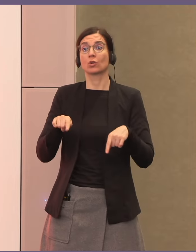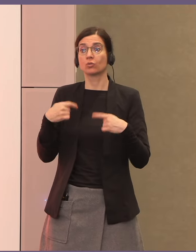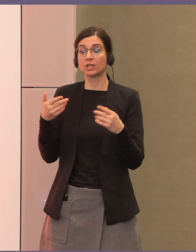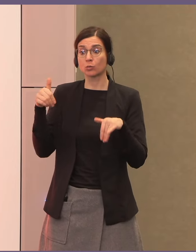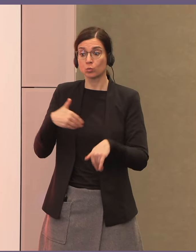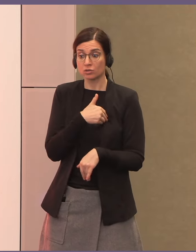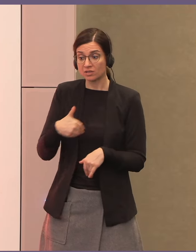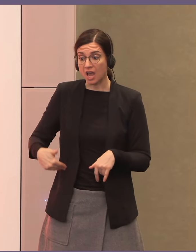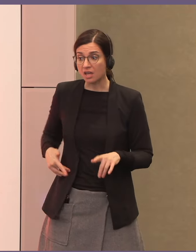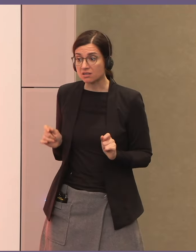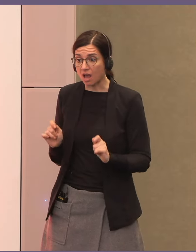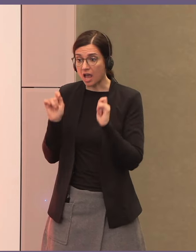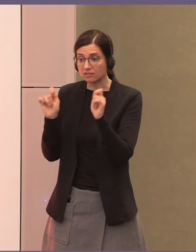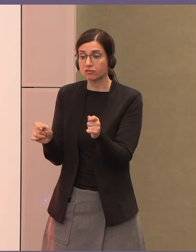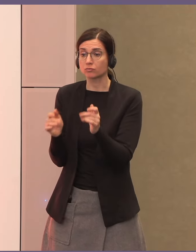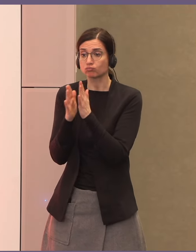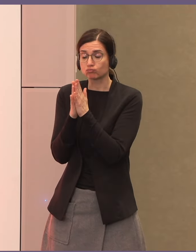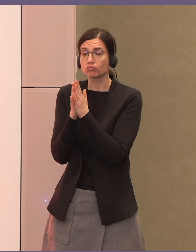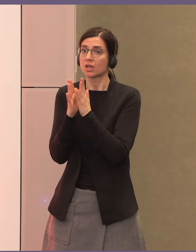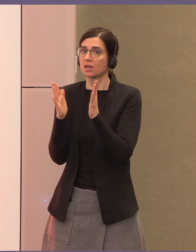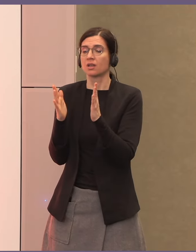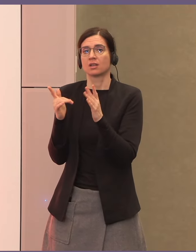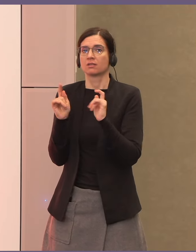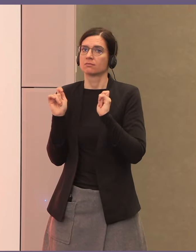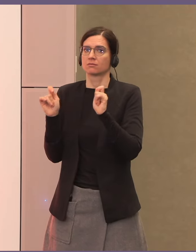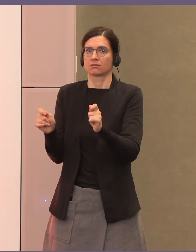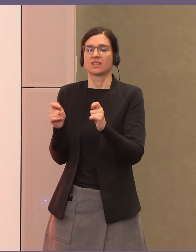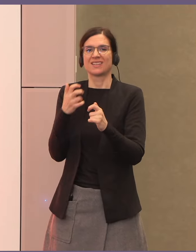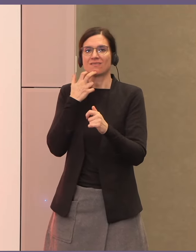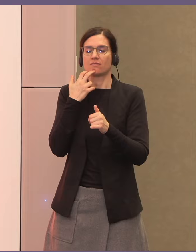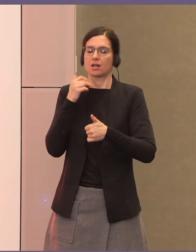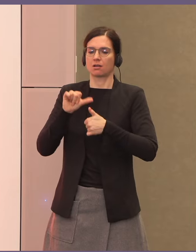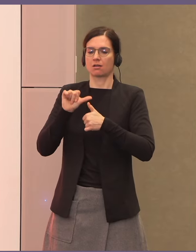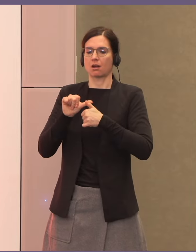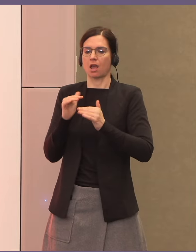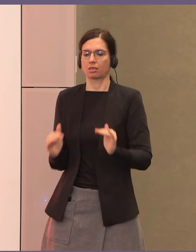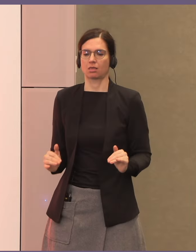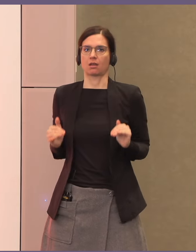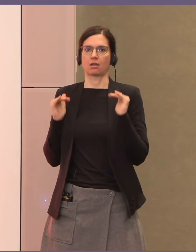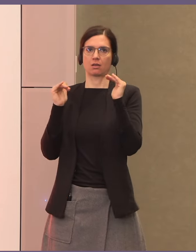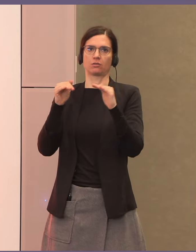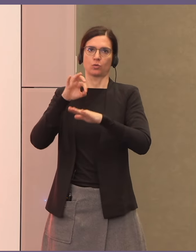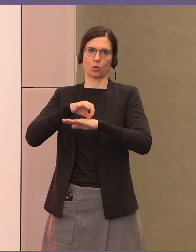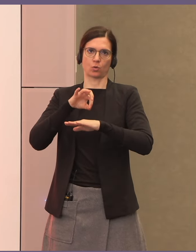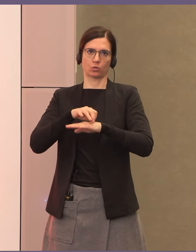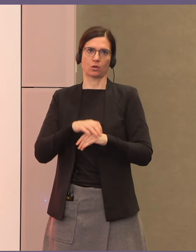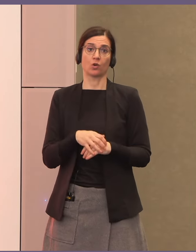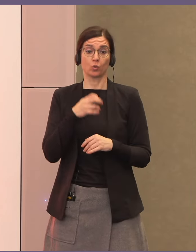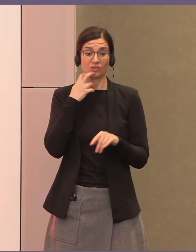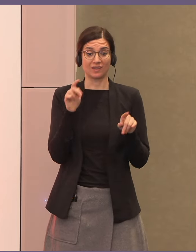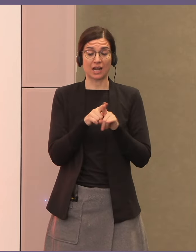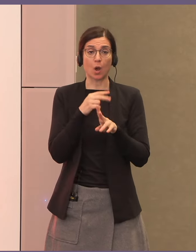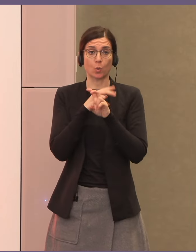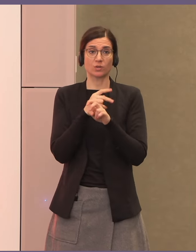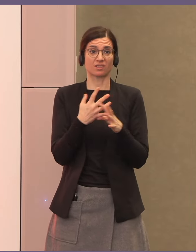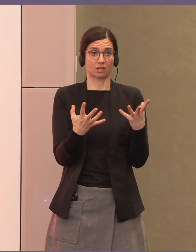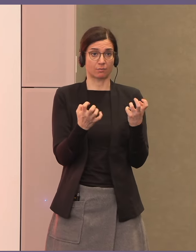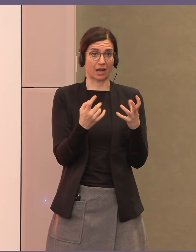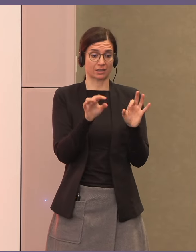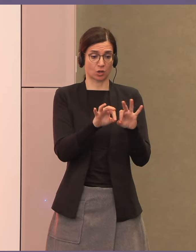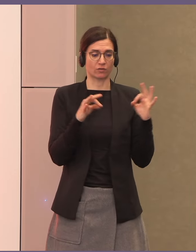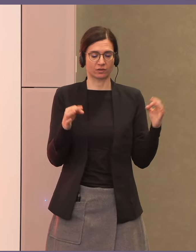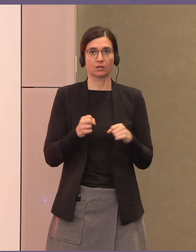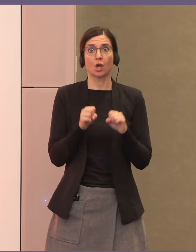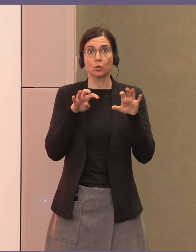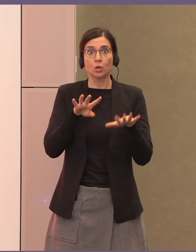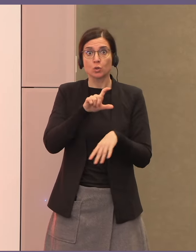an den Kaiser tatsächlich alles versucht hatte, um ihren Grat nostifizieren zu lassen und in Österreich eine Praxis zu eröffnen. 1900